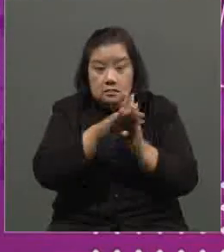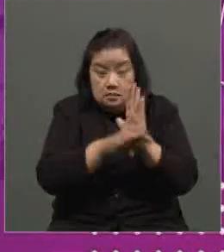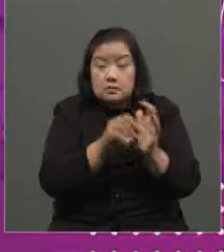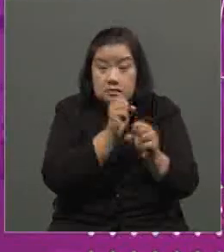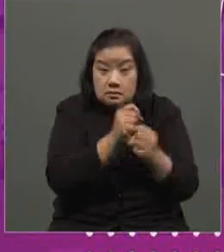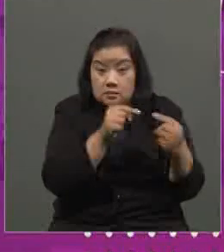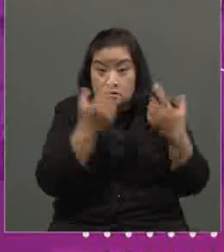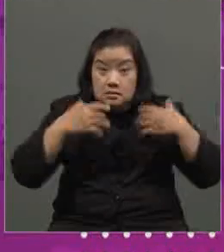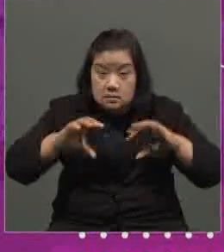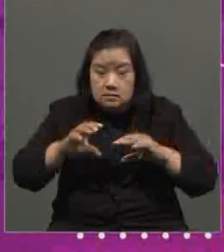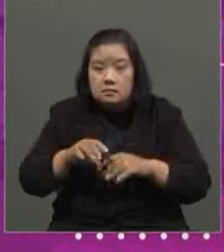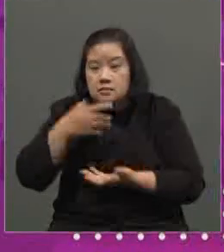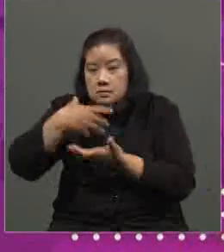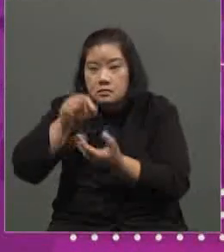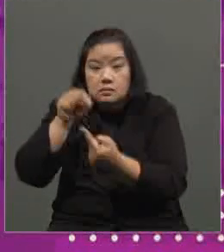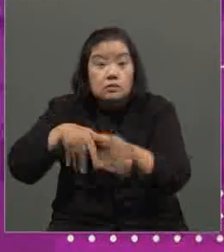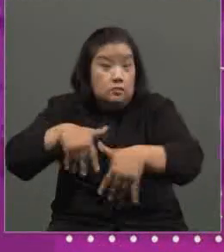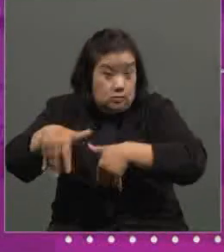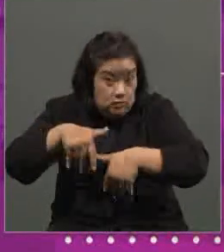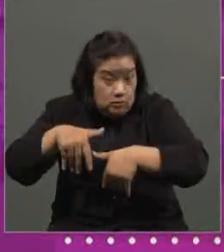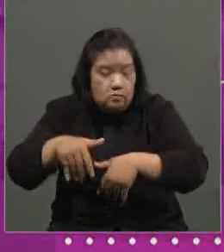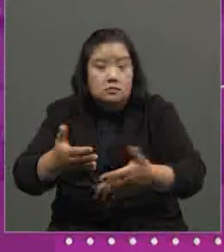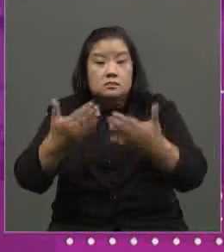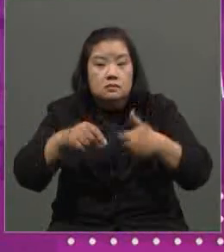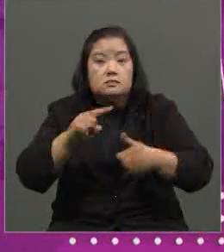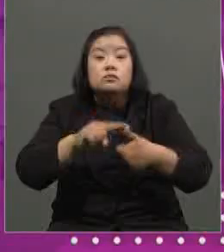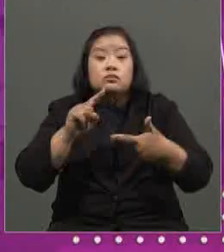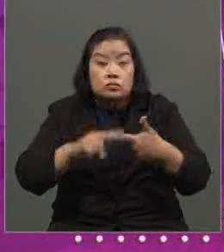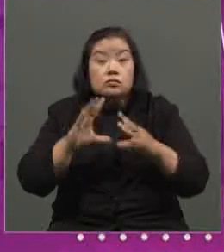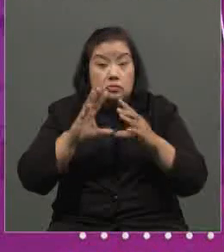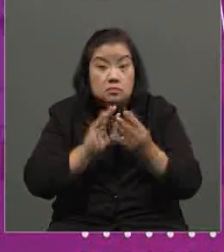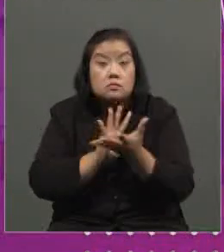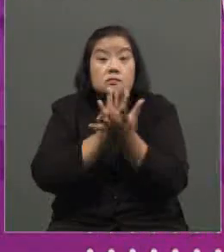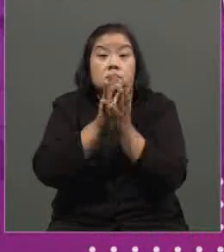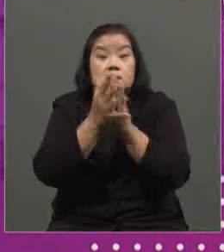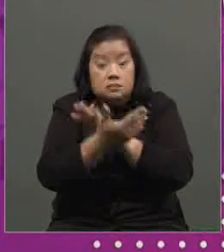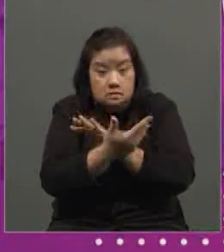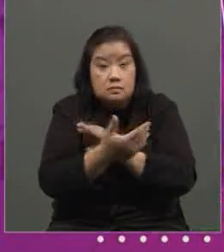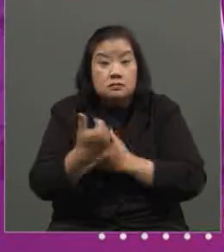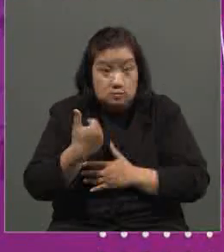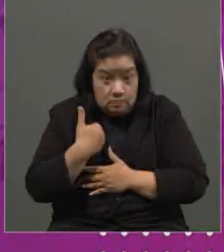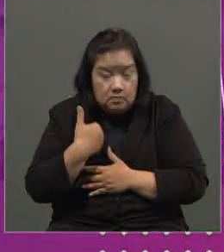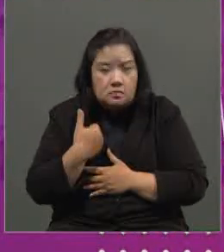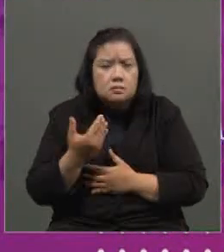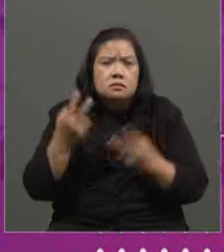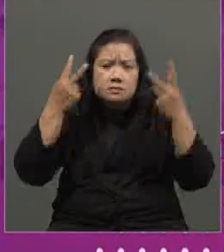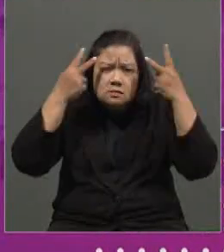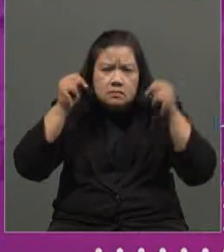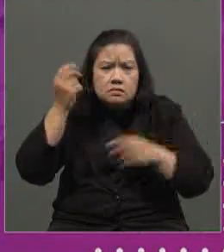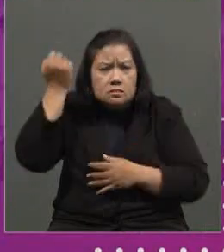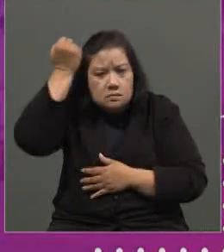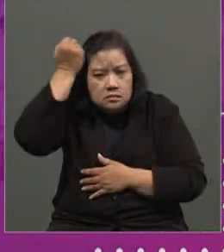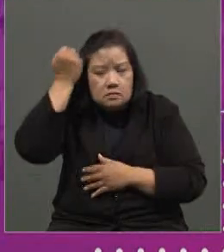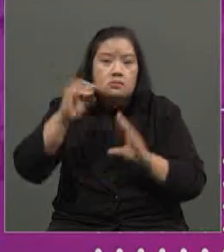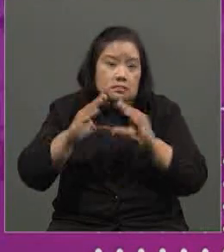ที่ส่งตรงถึงประชาชนก่อติดการประชุมเอเปกจากกรุงลิม่าของเปรูที่นายกรัฐมนตรีไปประชุมแล้วก็เพิ่งจะเดินทาง